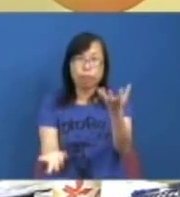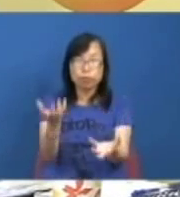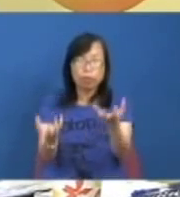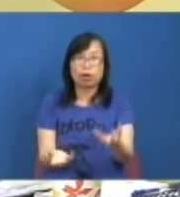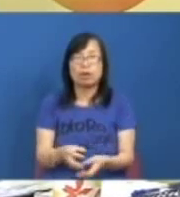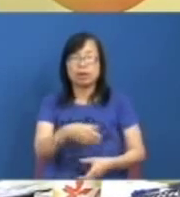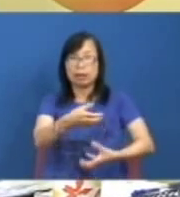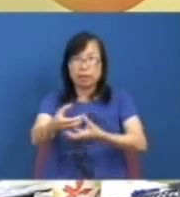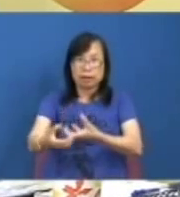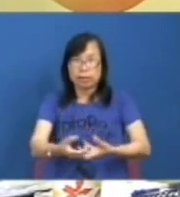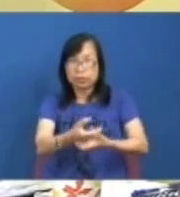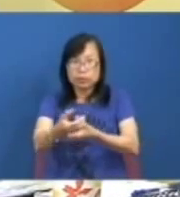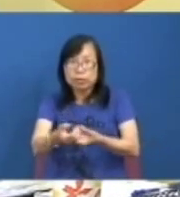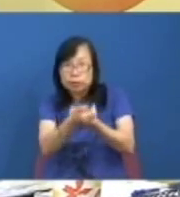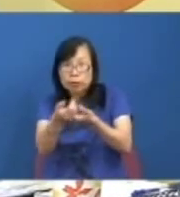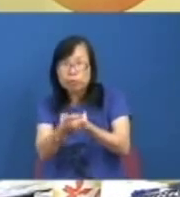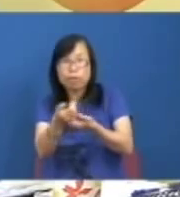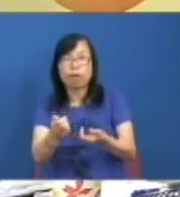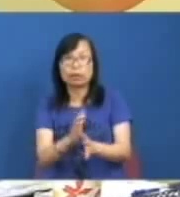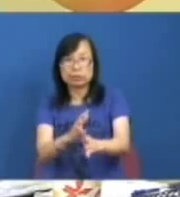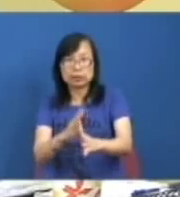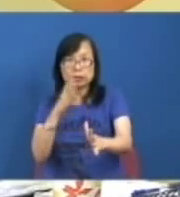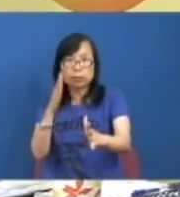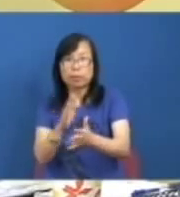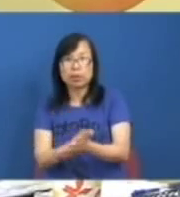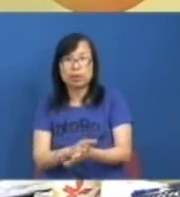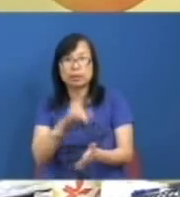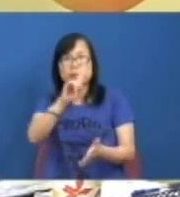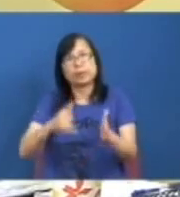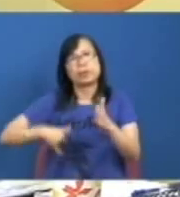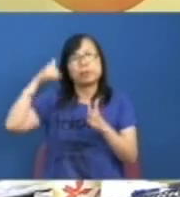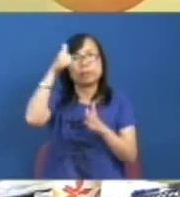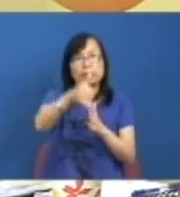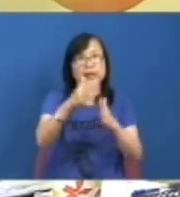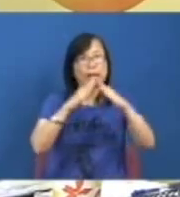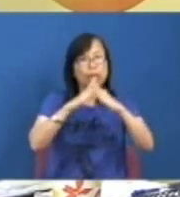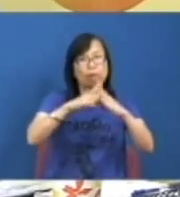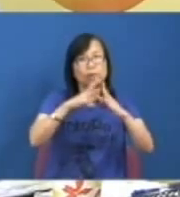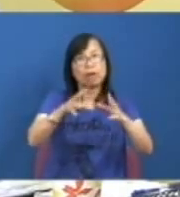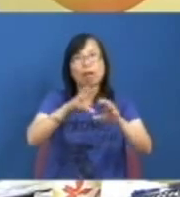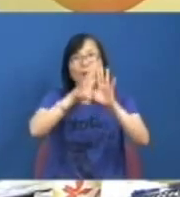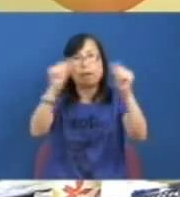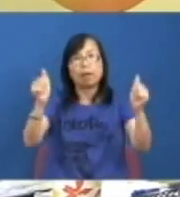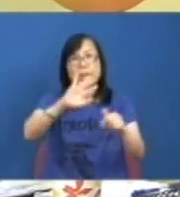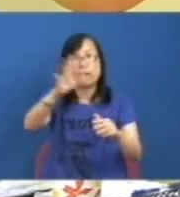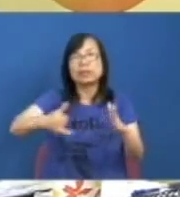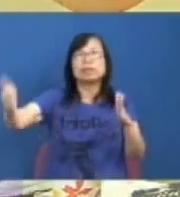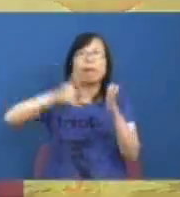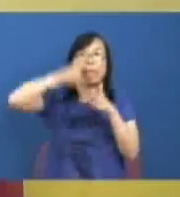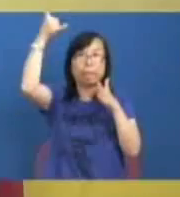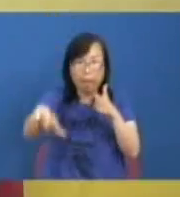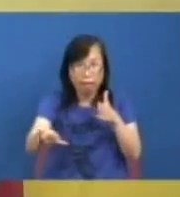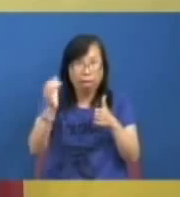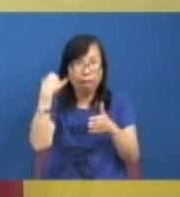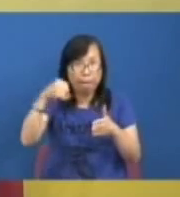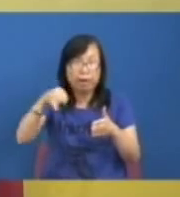消防啲隊伍或者啲隊員係點可以嚟到你間屋幫你救火咧？佢唔可以叫你跳落嚟噶嘛？係。咁所以變